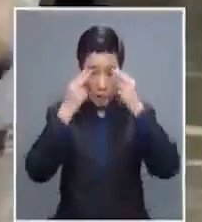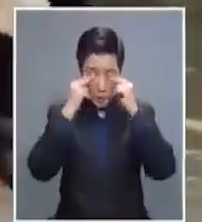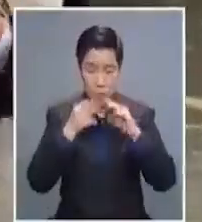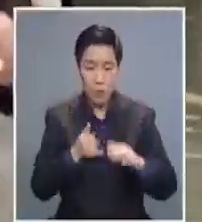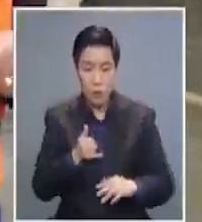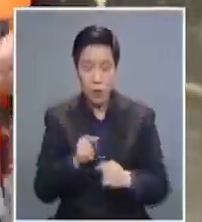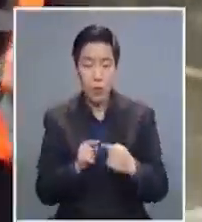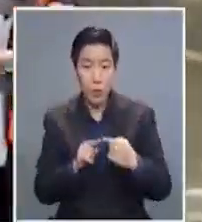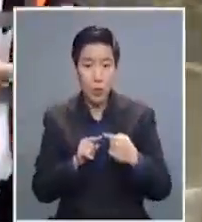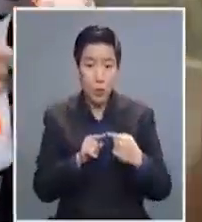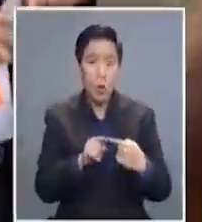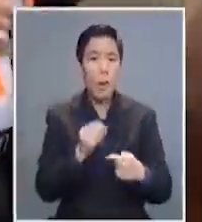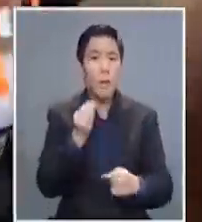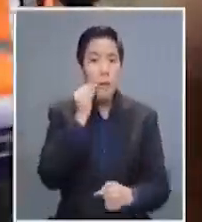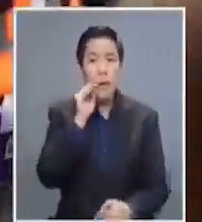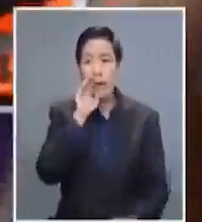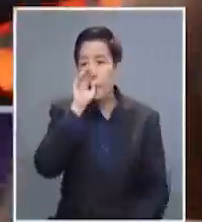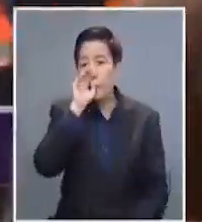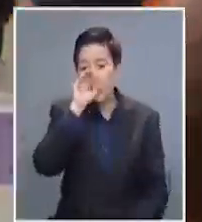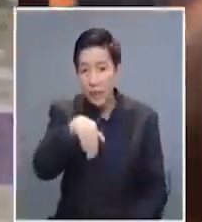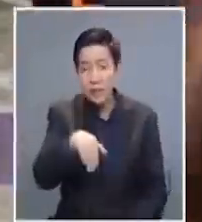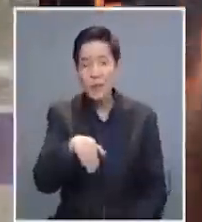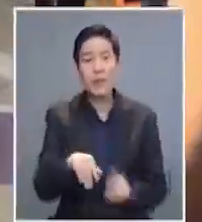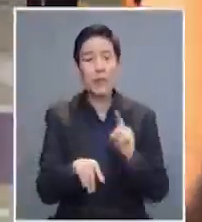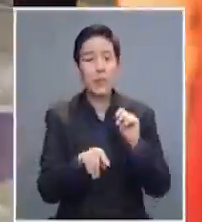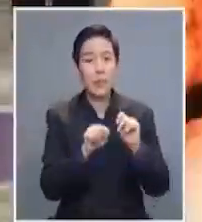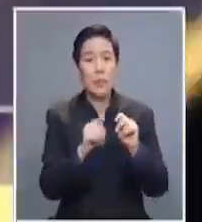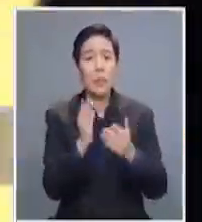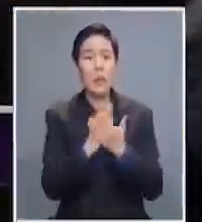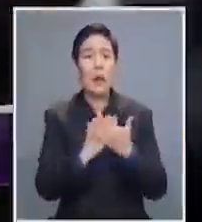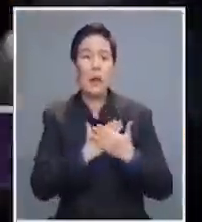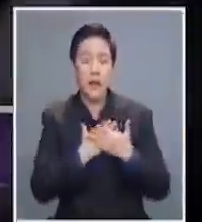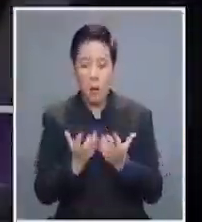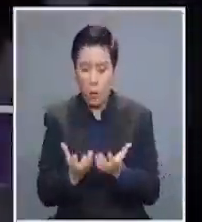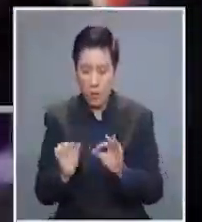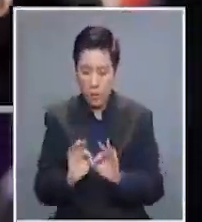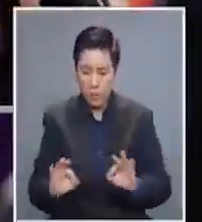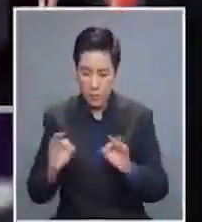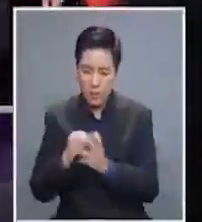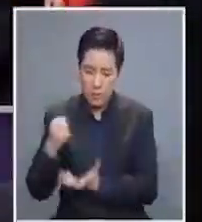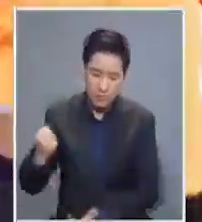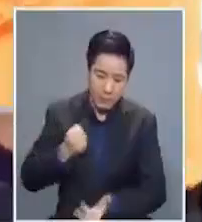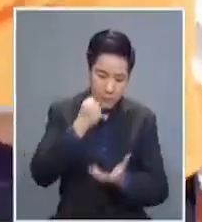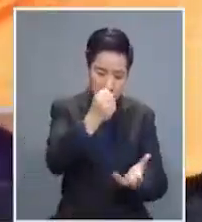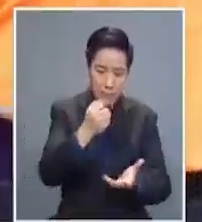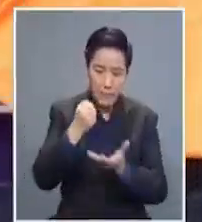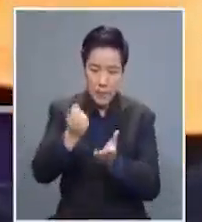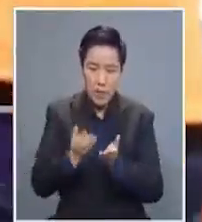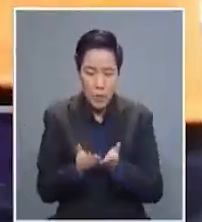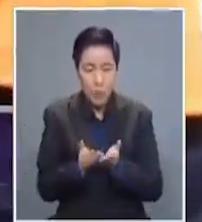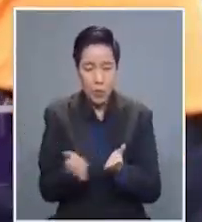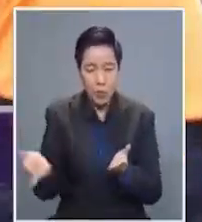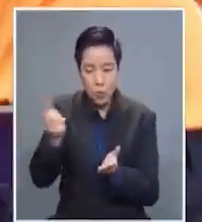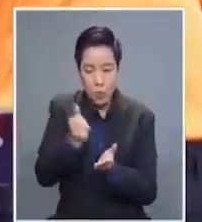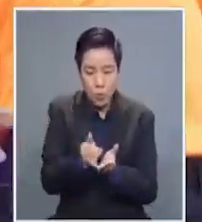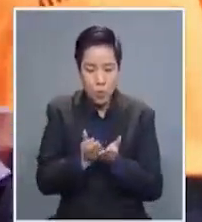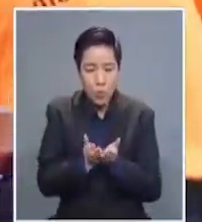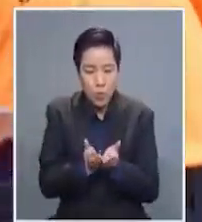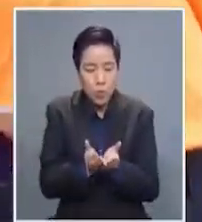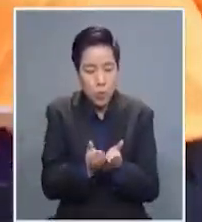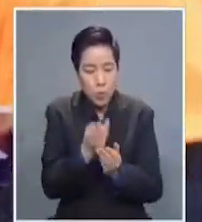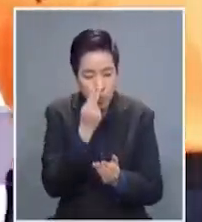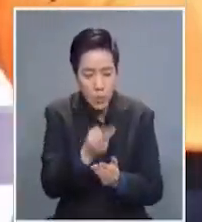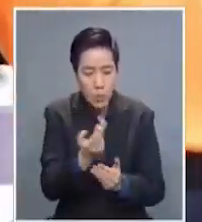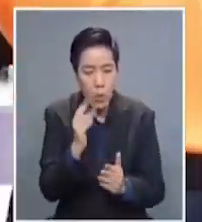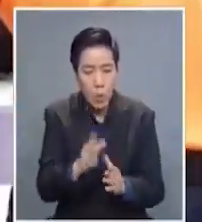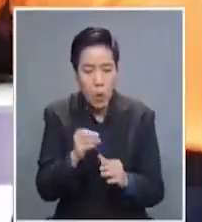ได้เดินทางต่อไปยังบ้านคลองช้างหมู่4ตำบลบางรักเพื่อมอบถุงยังชีพและลงเรือเยี่ยมให้กำลังใจผู้ประสบอุทกภัยในพื้นที่ซึ่งต้องอพย